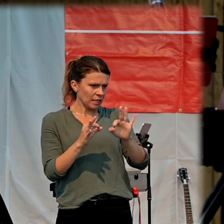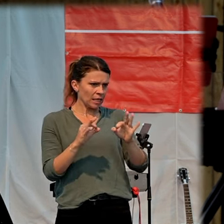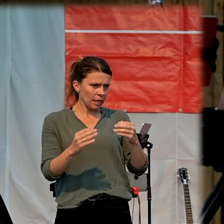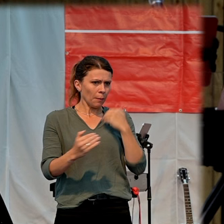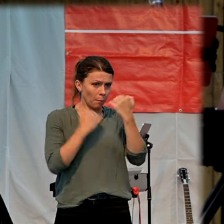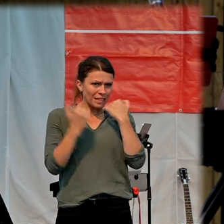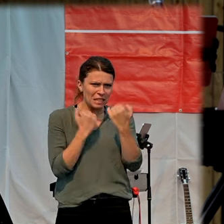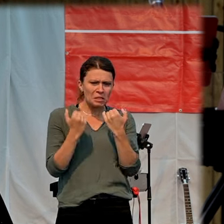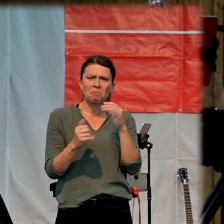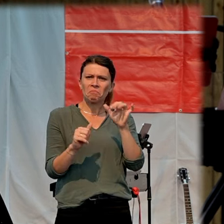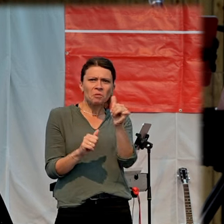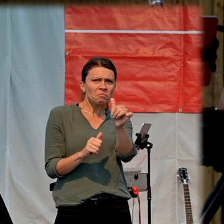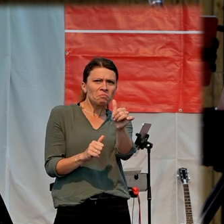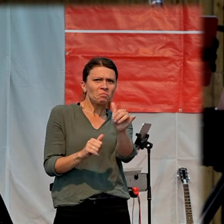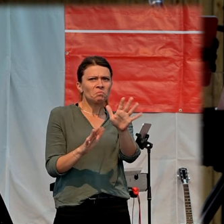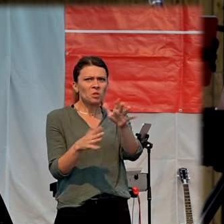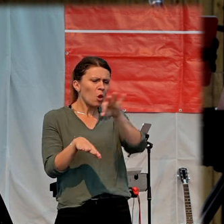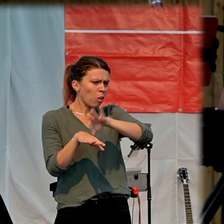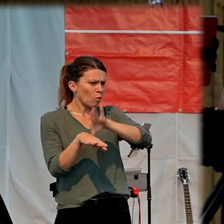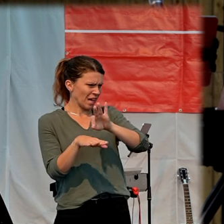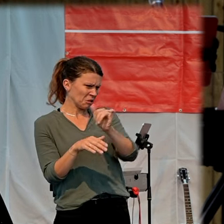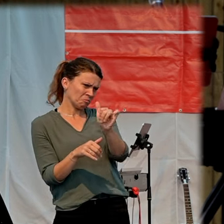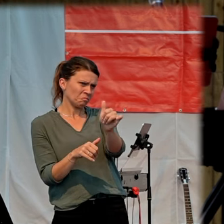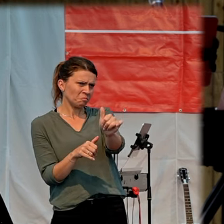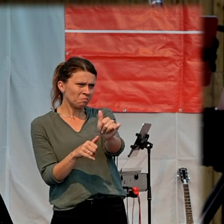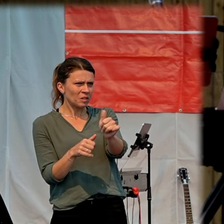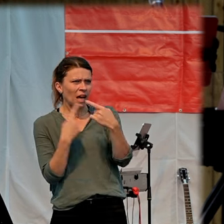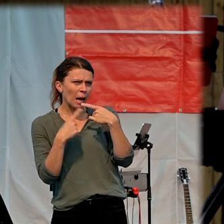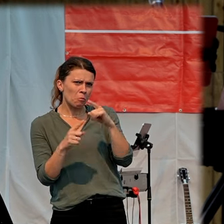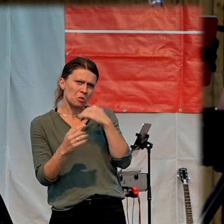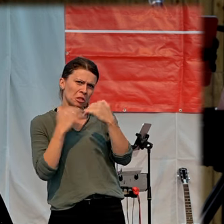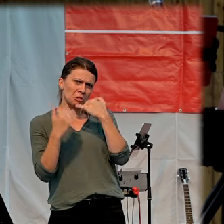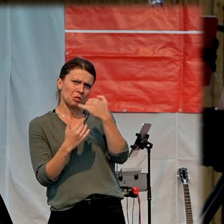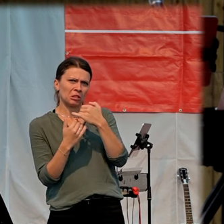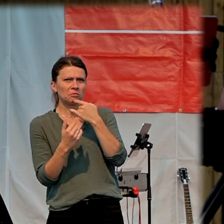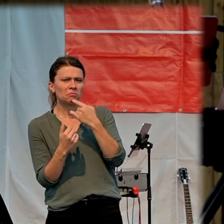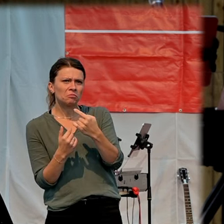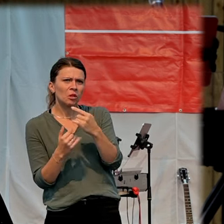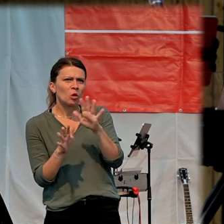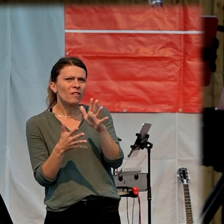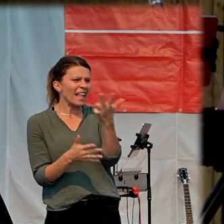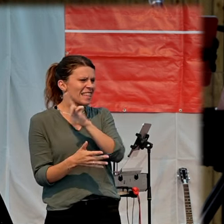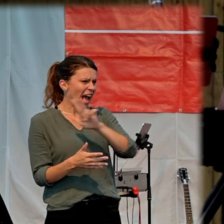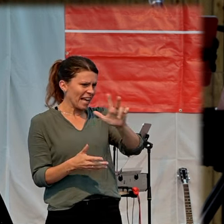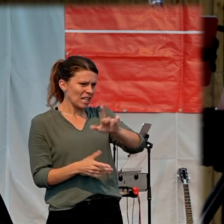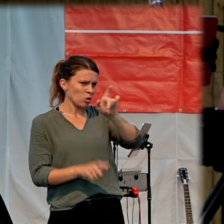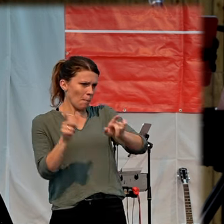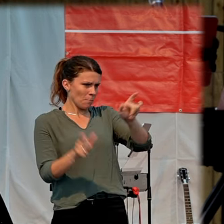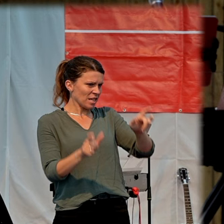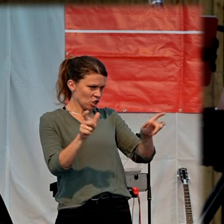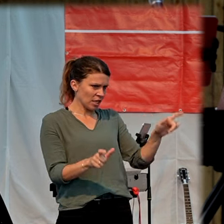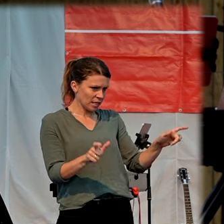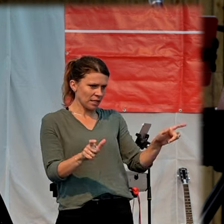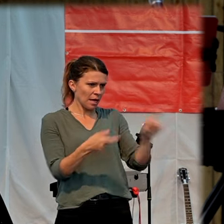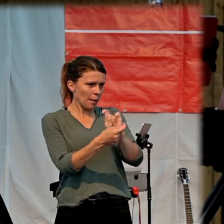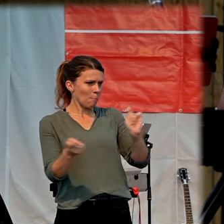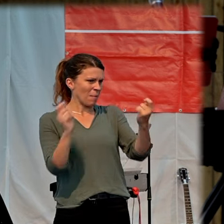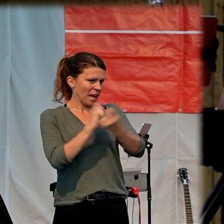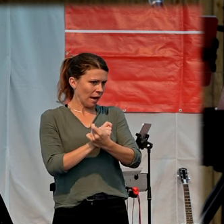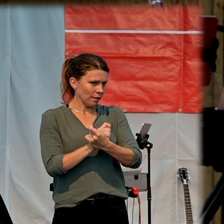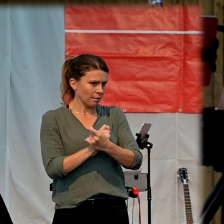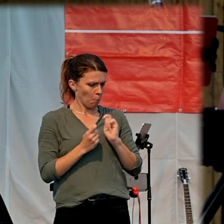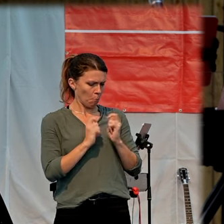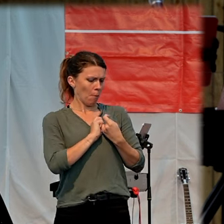laut Schätzung von Lukas, Apostelgeschichte 2, etwa 3000 Menschen an einem Tag bekehrt. Das ist schon eine